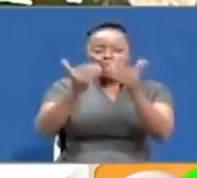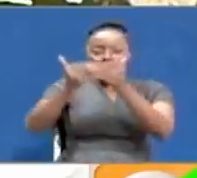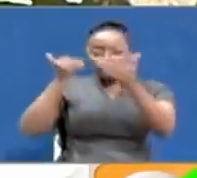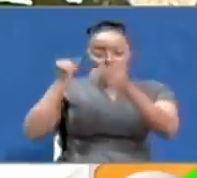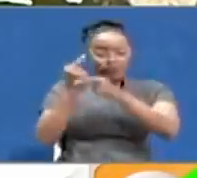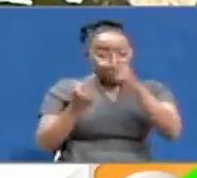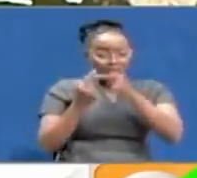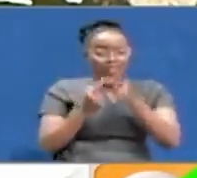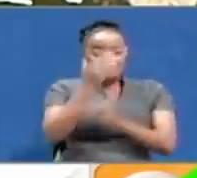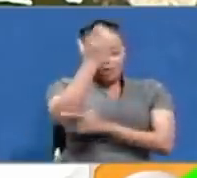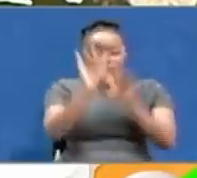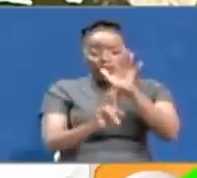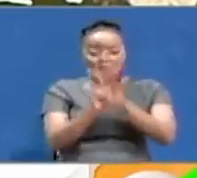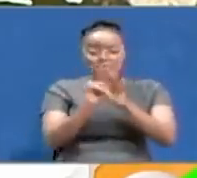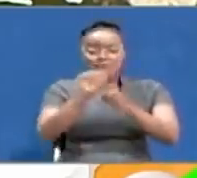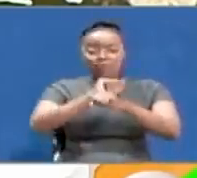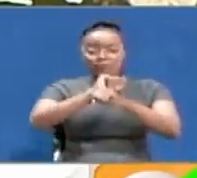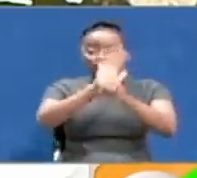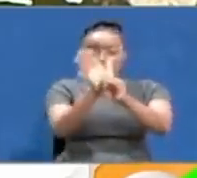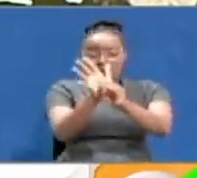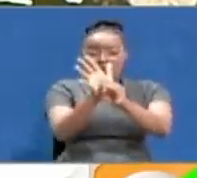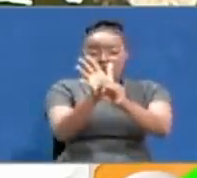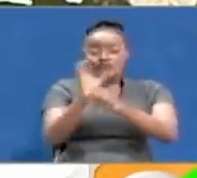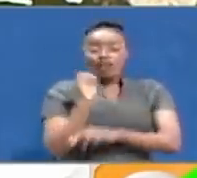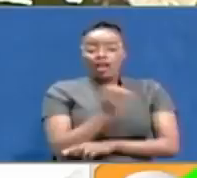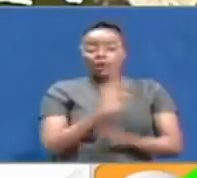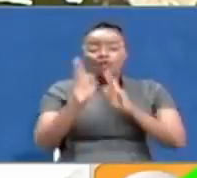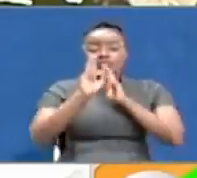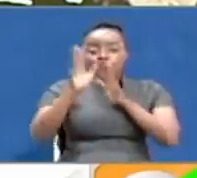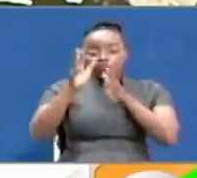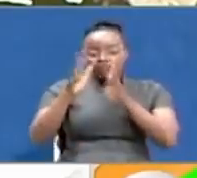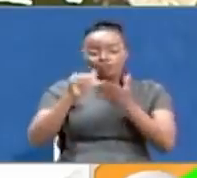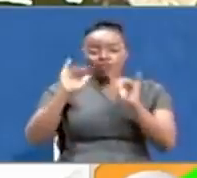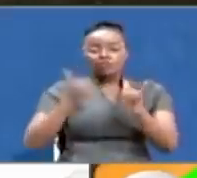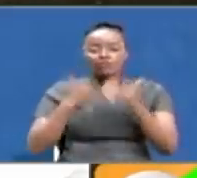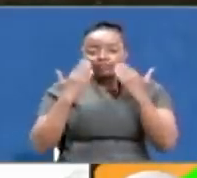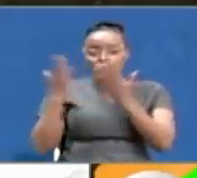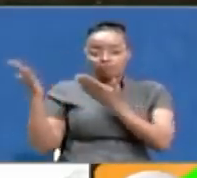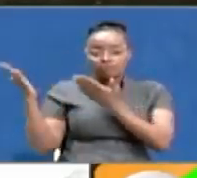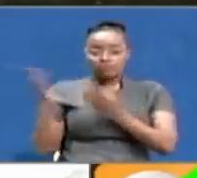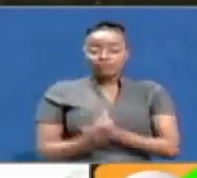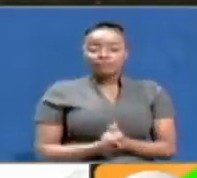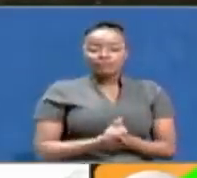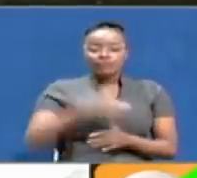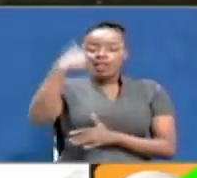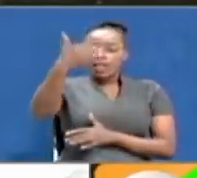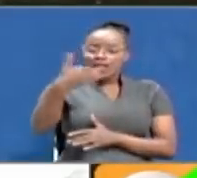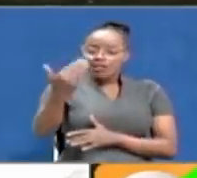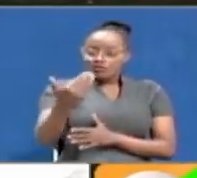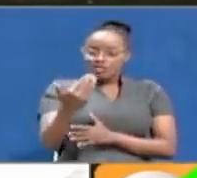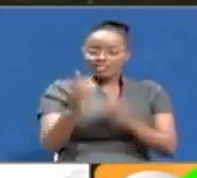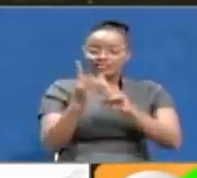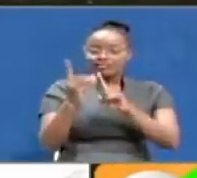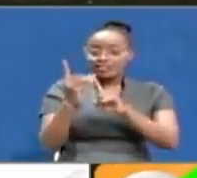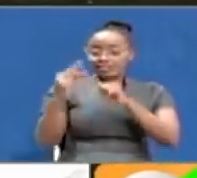ya hapo awali kutokana na ugonjwa wa COVID-19. Rachel Mugai ni taarifa zaidi. Kila tarehe 7 mwezi